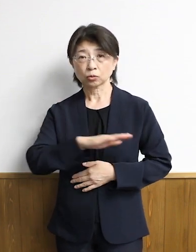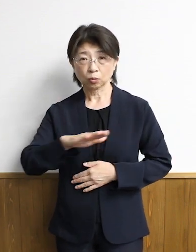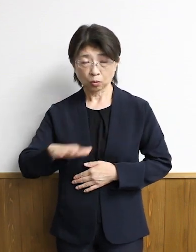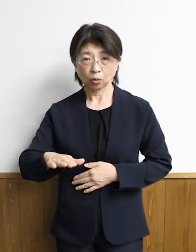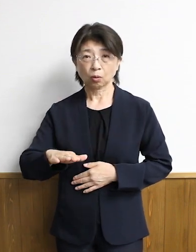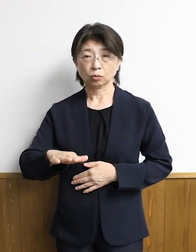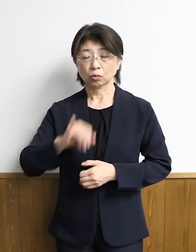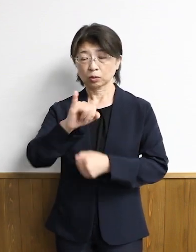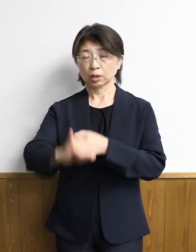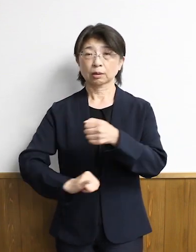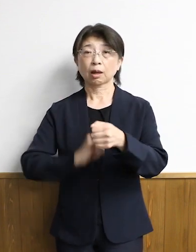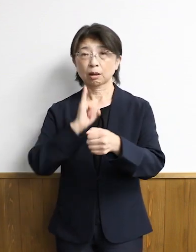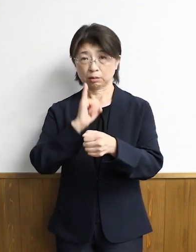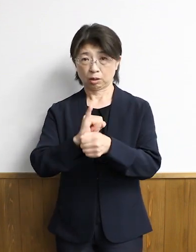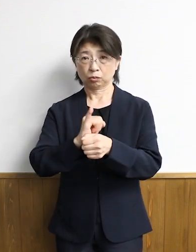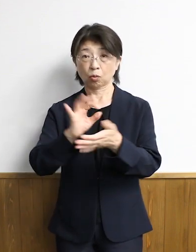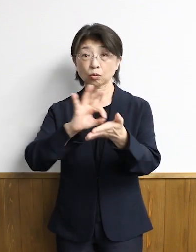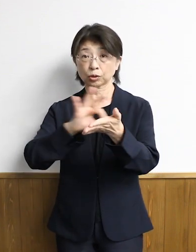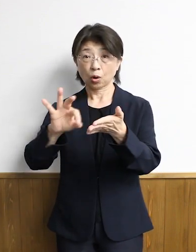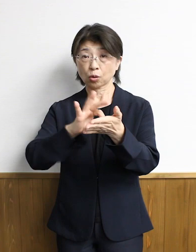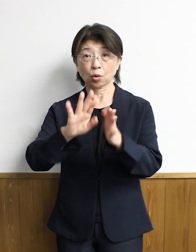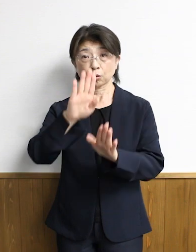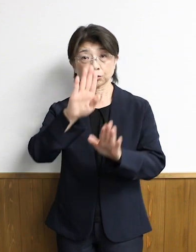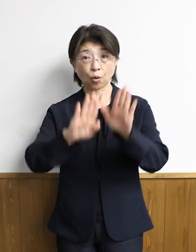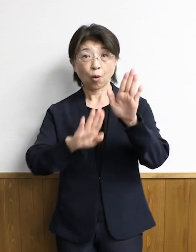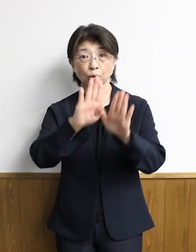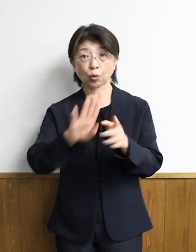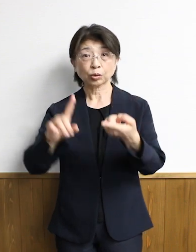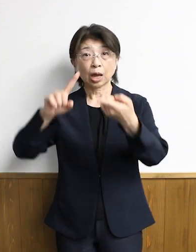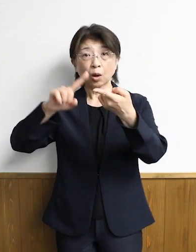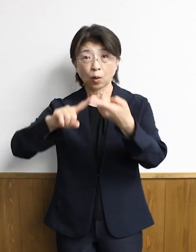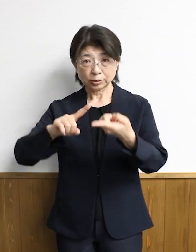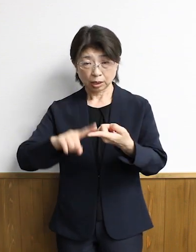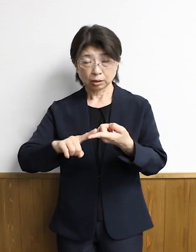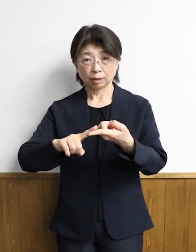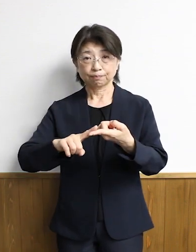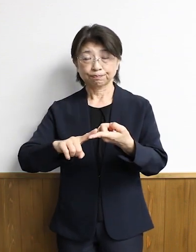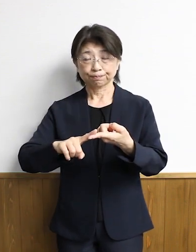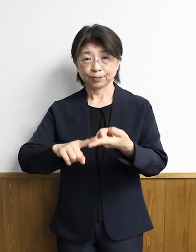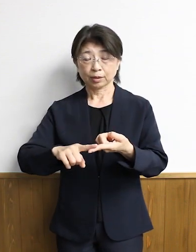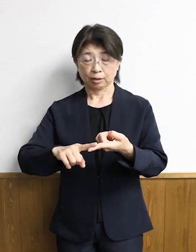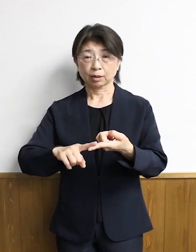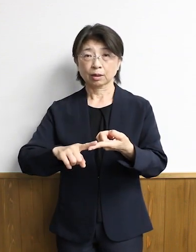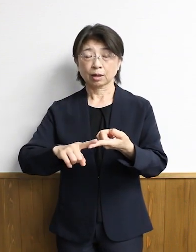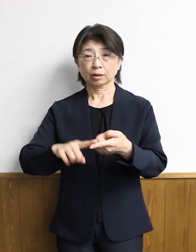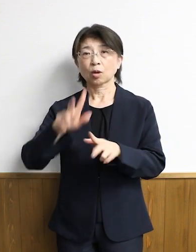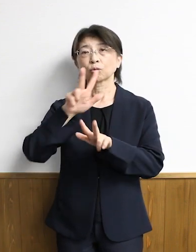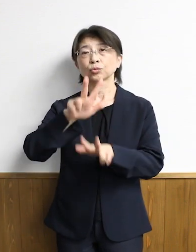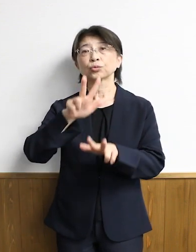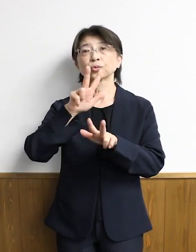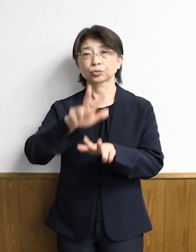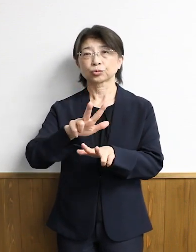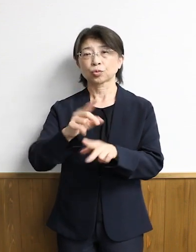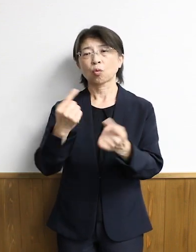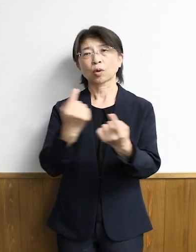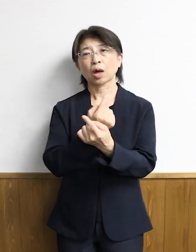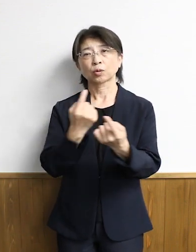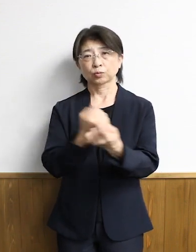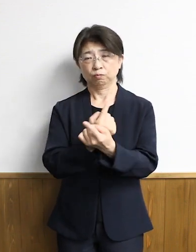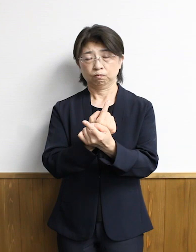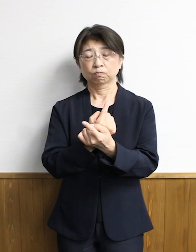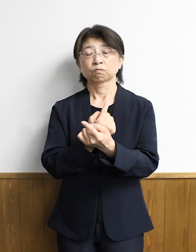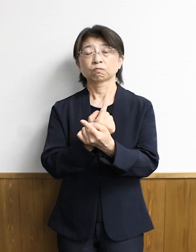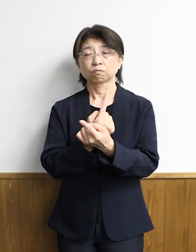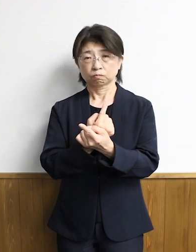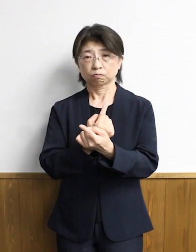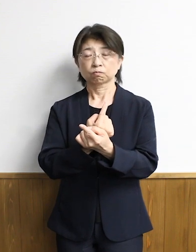のネット利用の実情にあった安心不可ネット改定の必要性について保護者の皆さんや